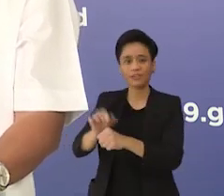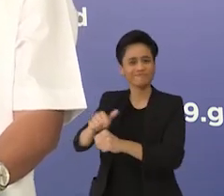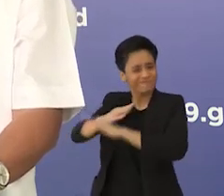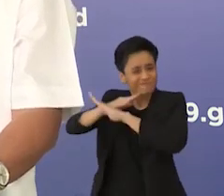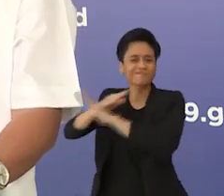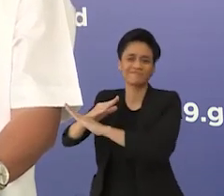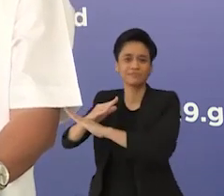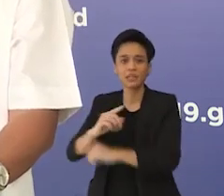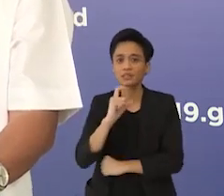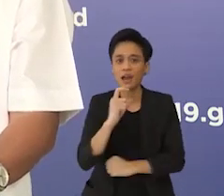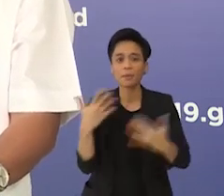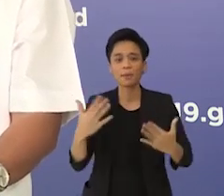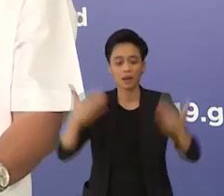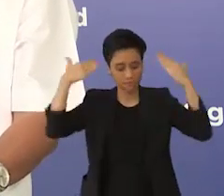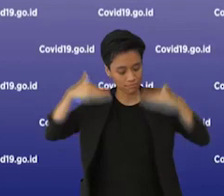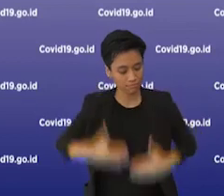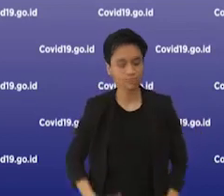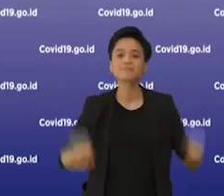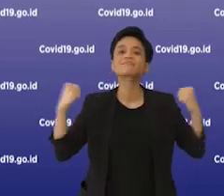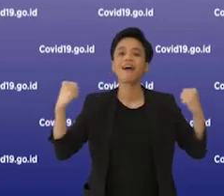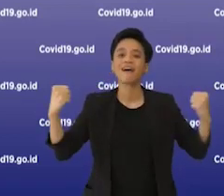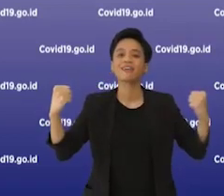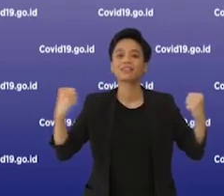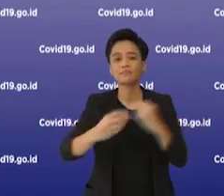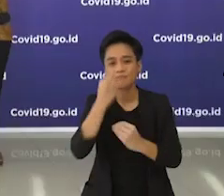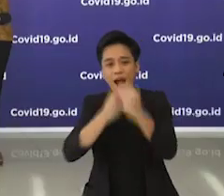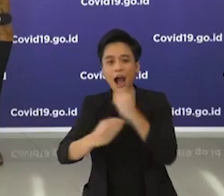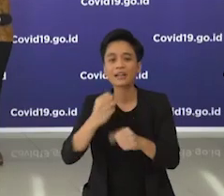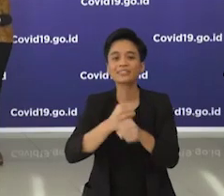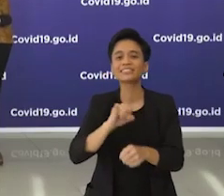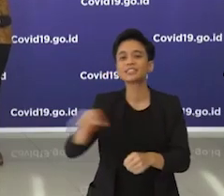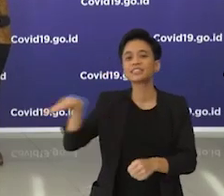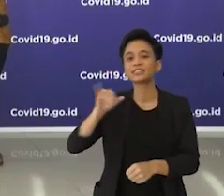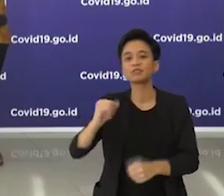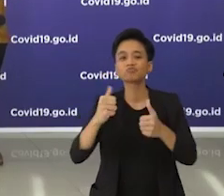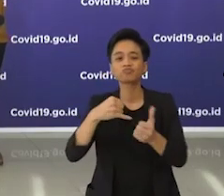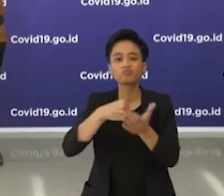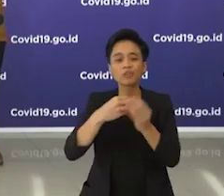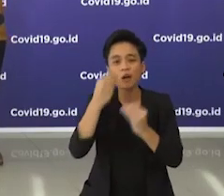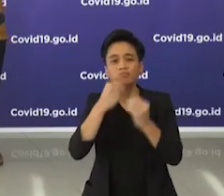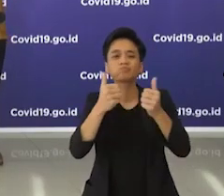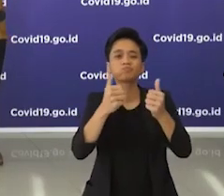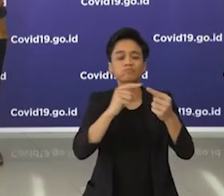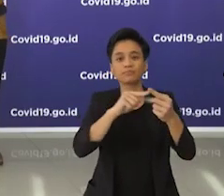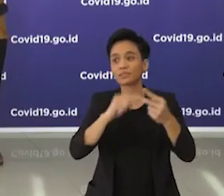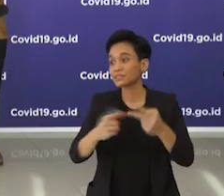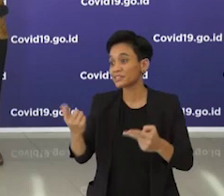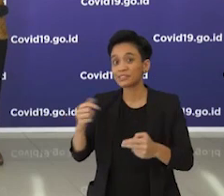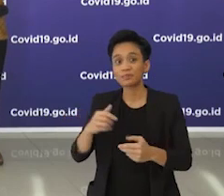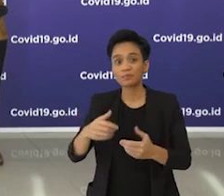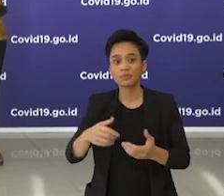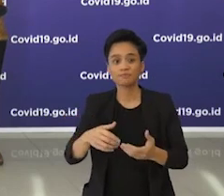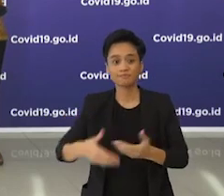dengan meningkatkan imunitas diri makan yang bergizi ia bahkan ibu yang menyusui pun harus